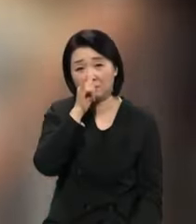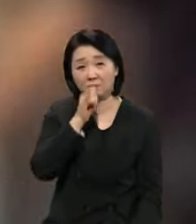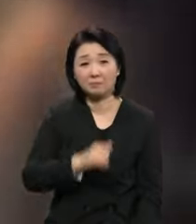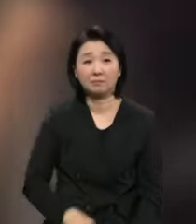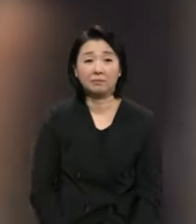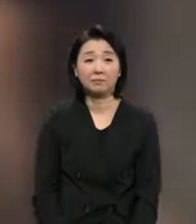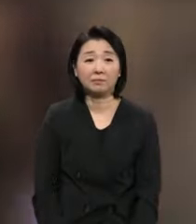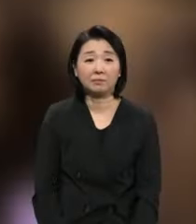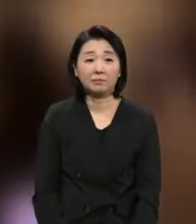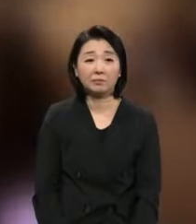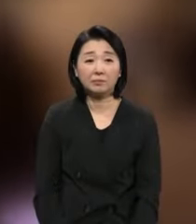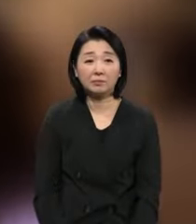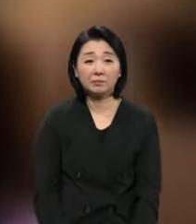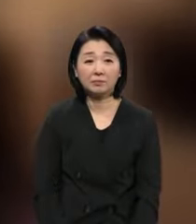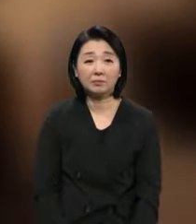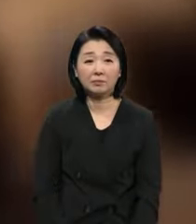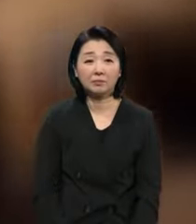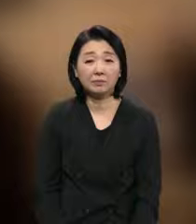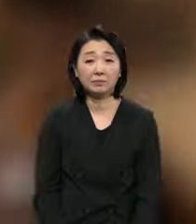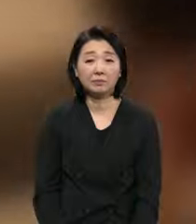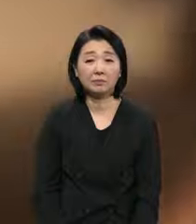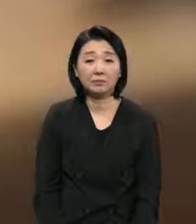들립니다.